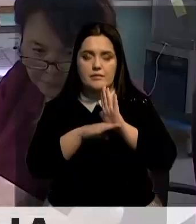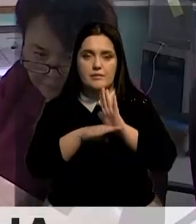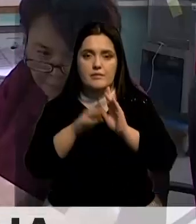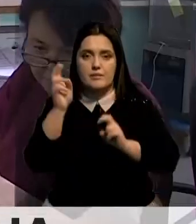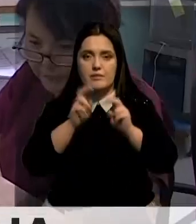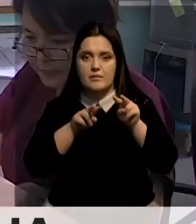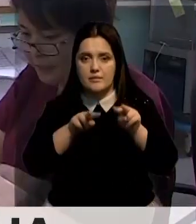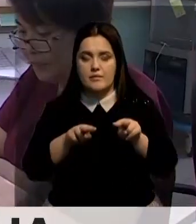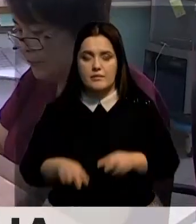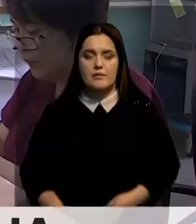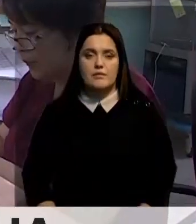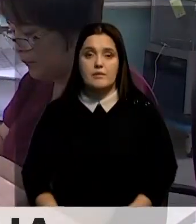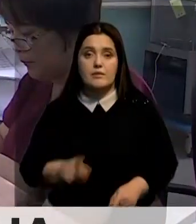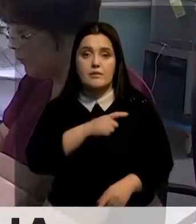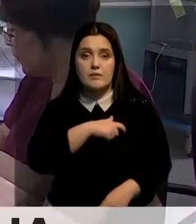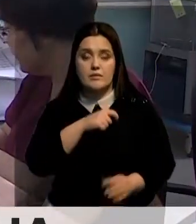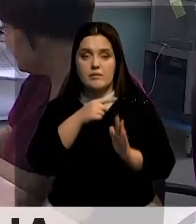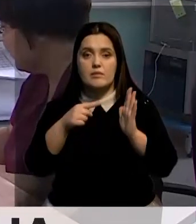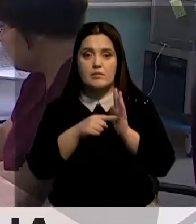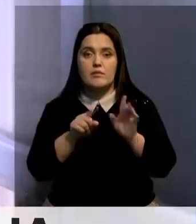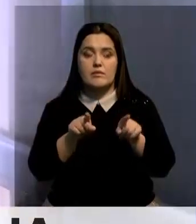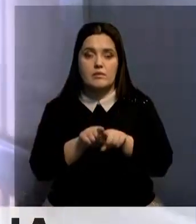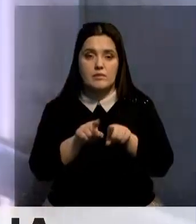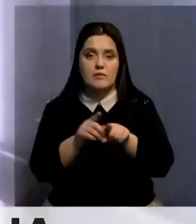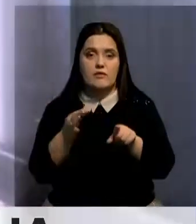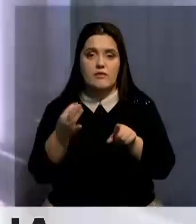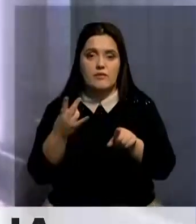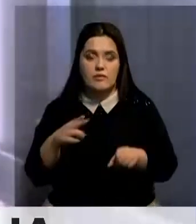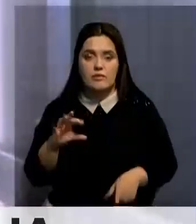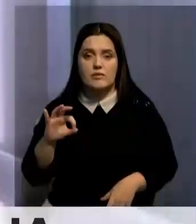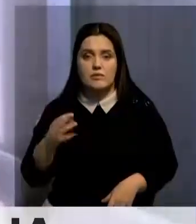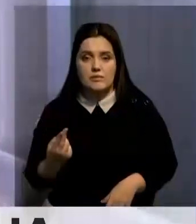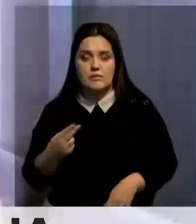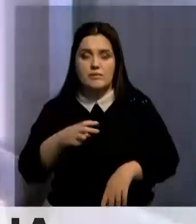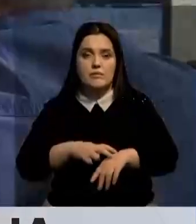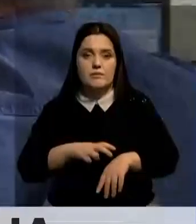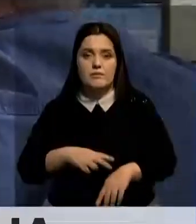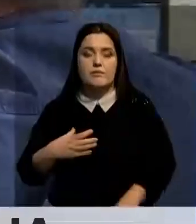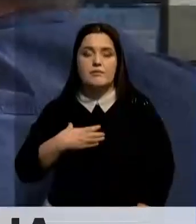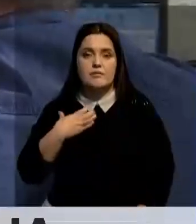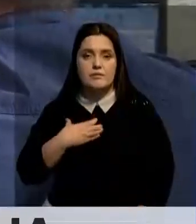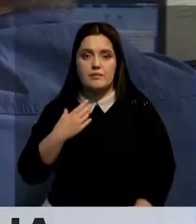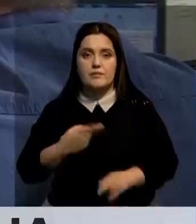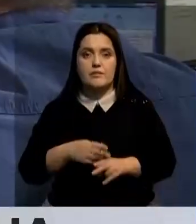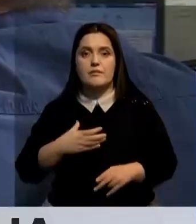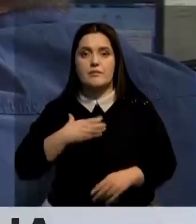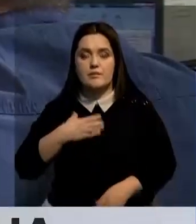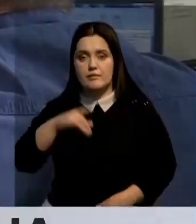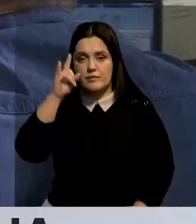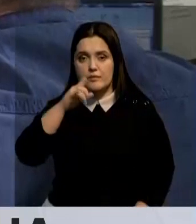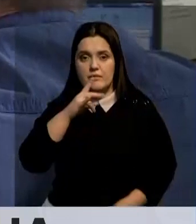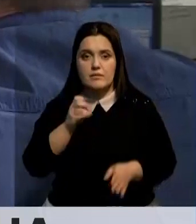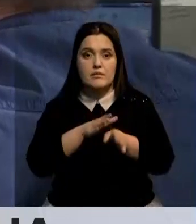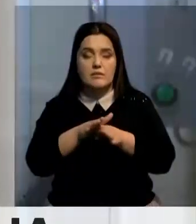контроля. Немало у депутатов вопросов и к системе фонда социального медицинского страхования. Застрахованные казахстанцы не в